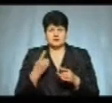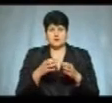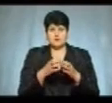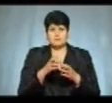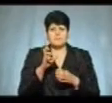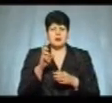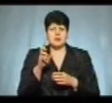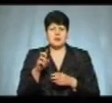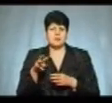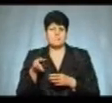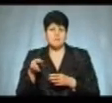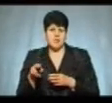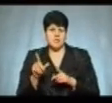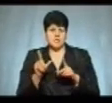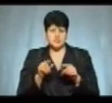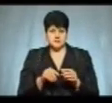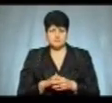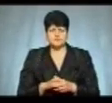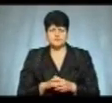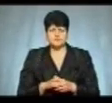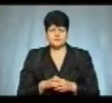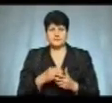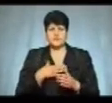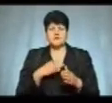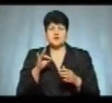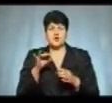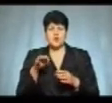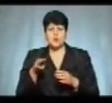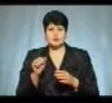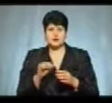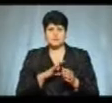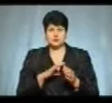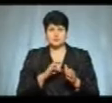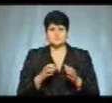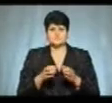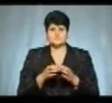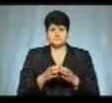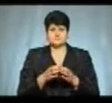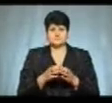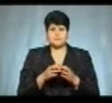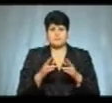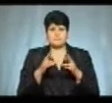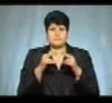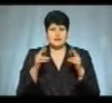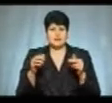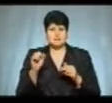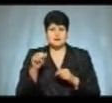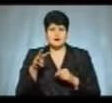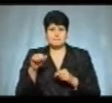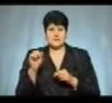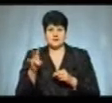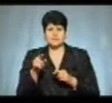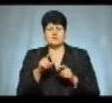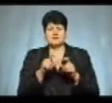на яких ми їздили на бойові. Наша рота була розміщена біля палацу Аміна. Там штаб